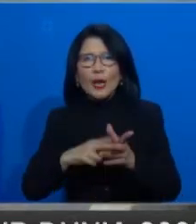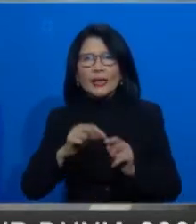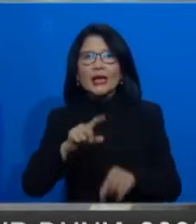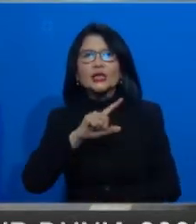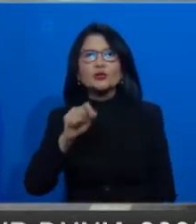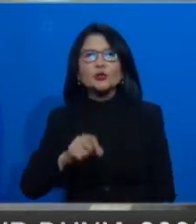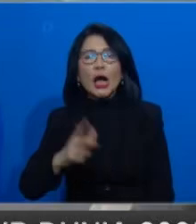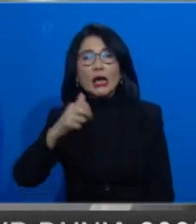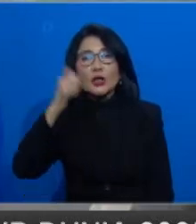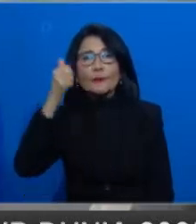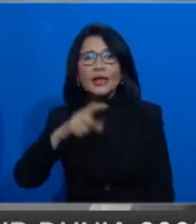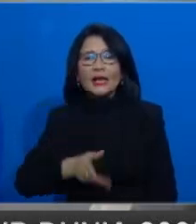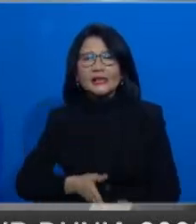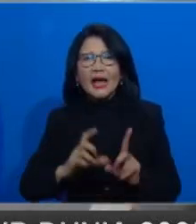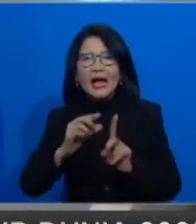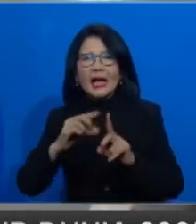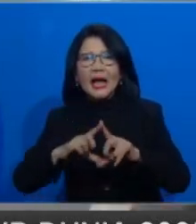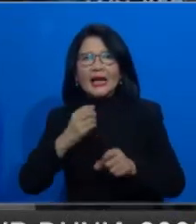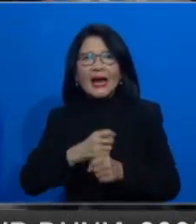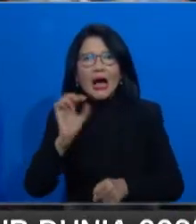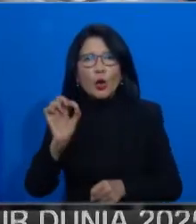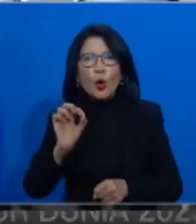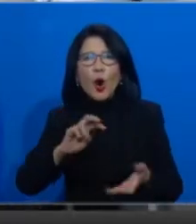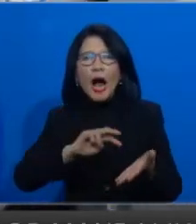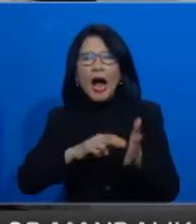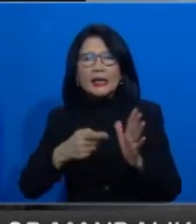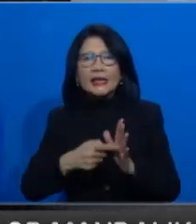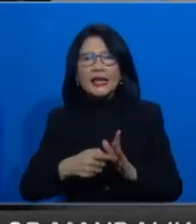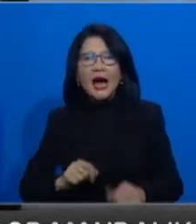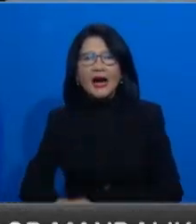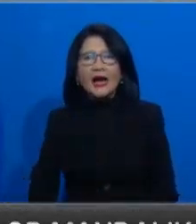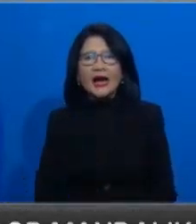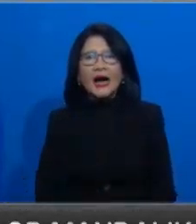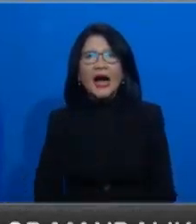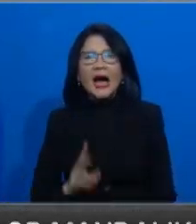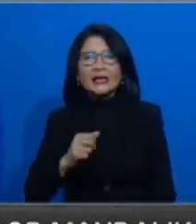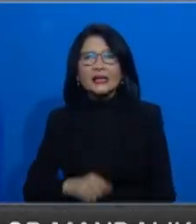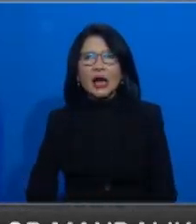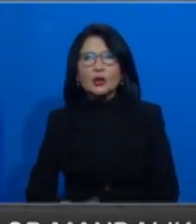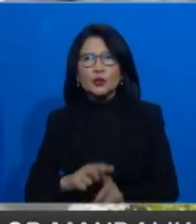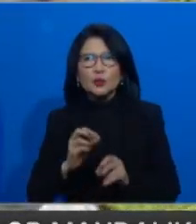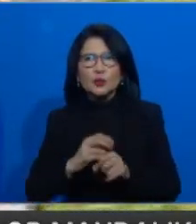Dago. Dago berasal dari bahasa Sunda, yakni dagoan yang memiliki arti tunggu.